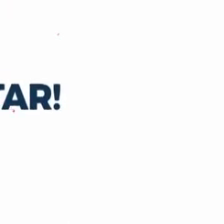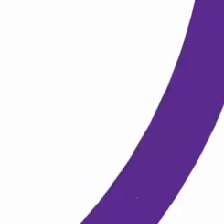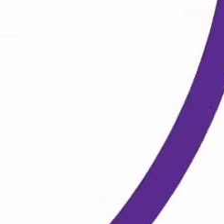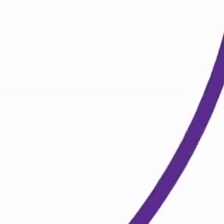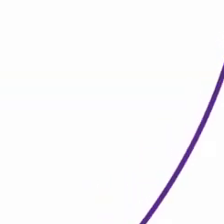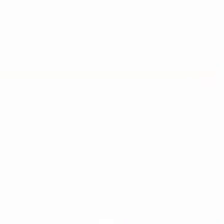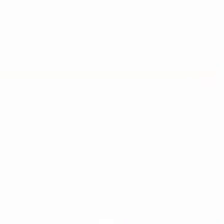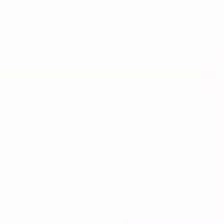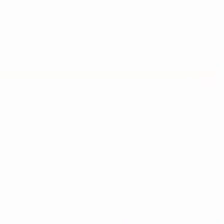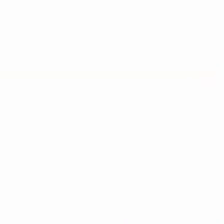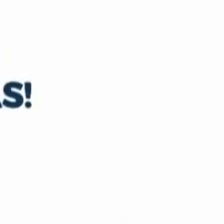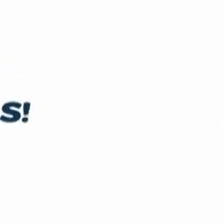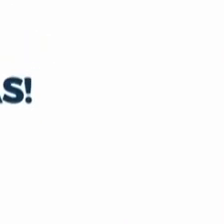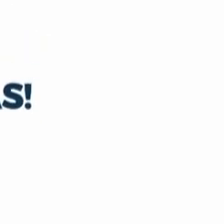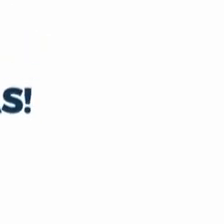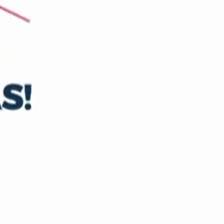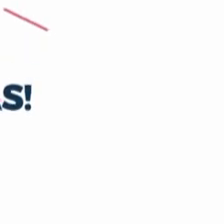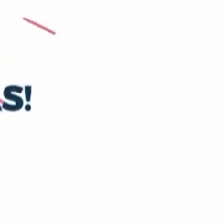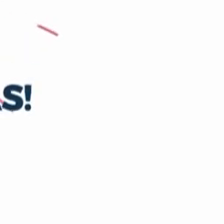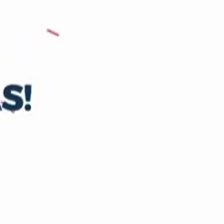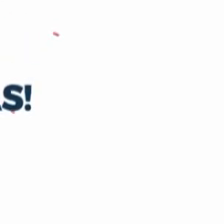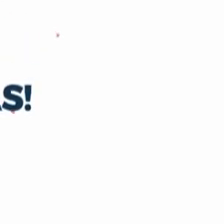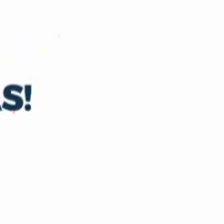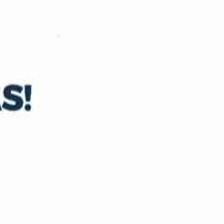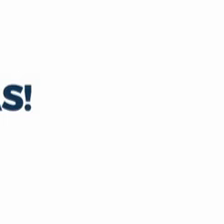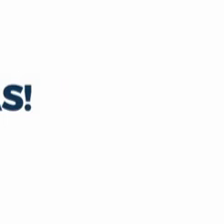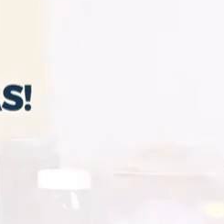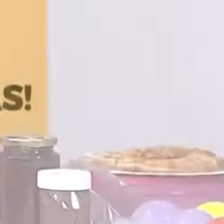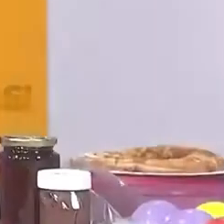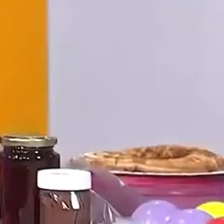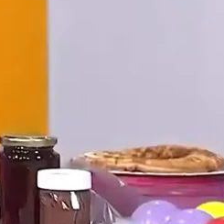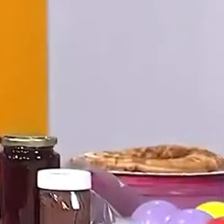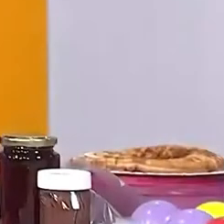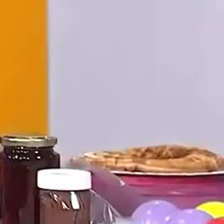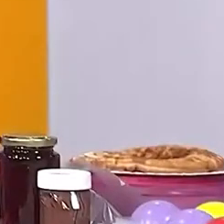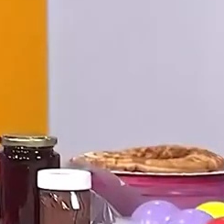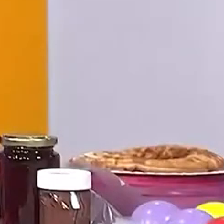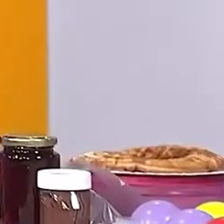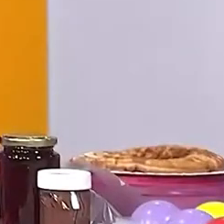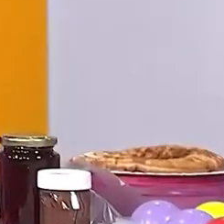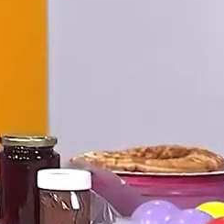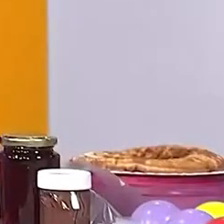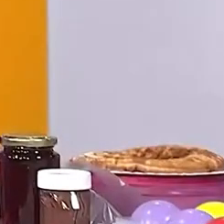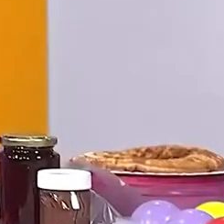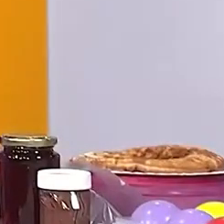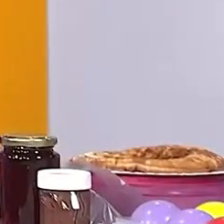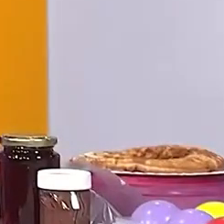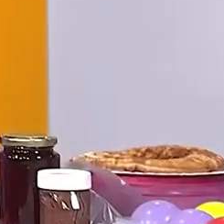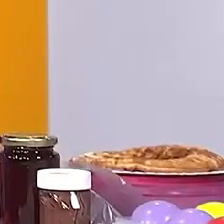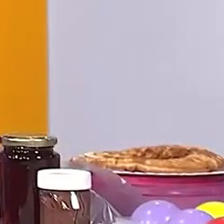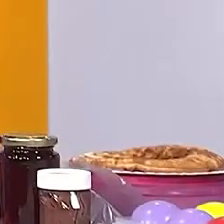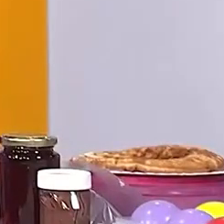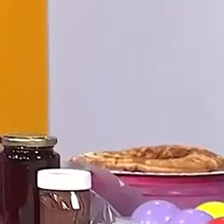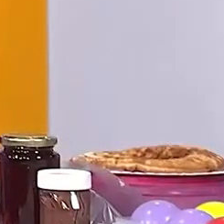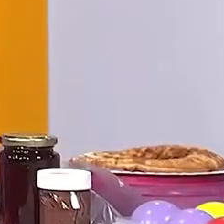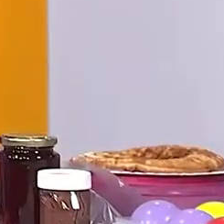KPM. Baik, kembali kita dalam slot mendengar rendah bersama